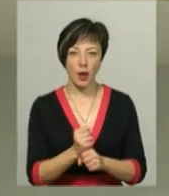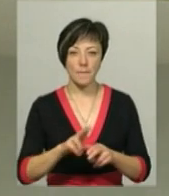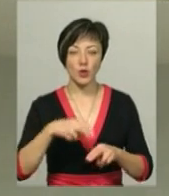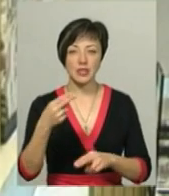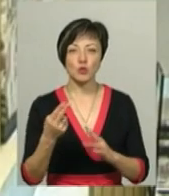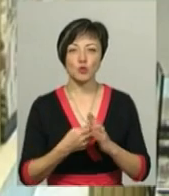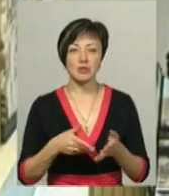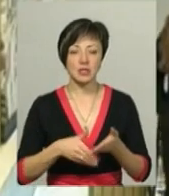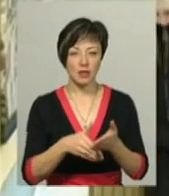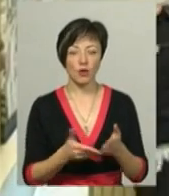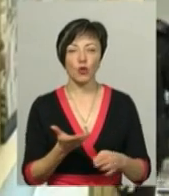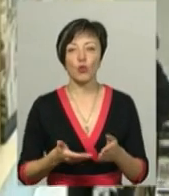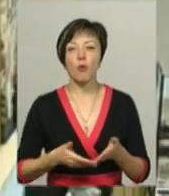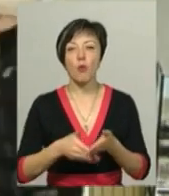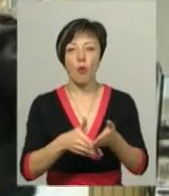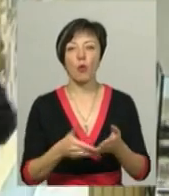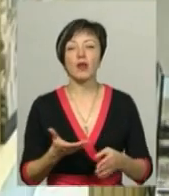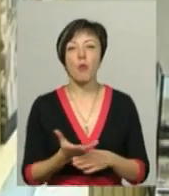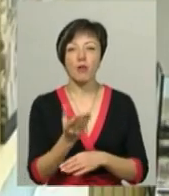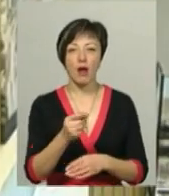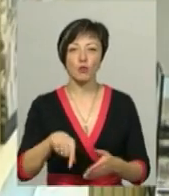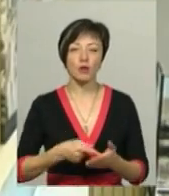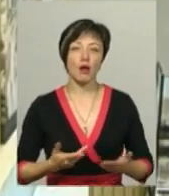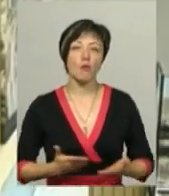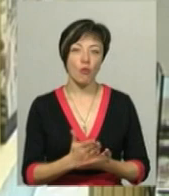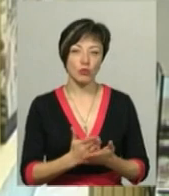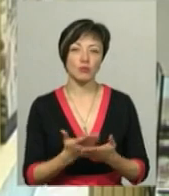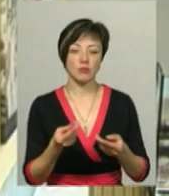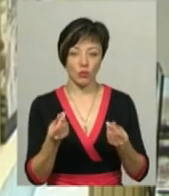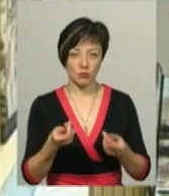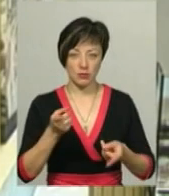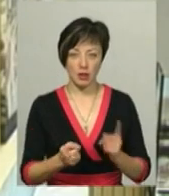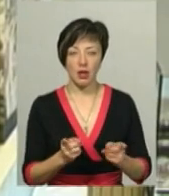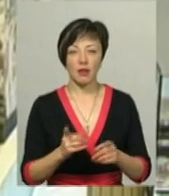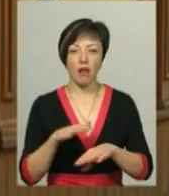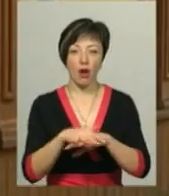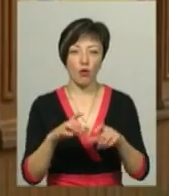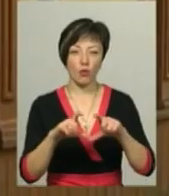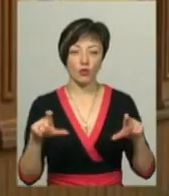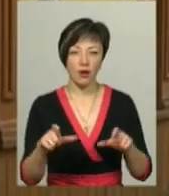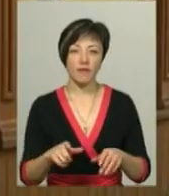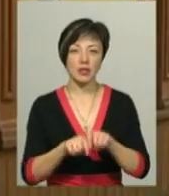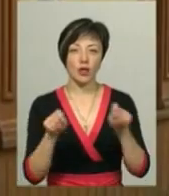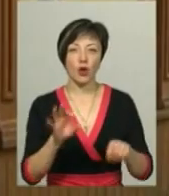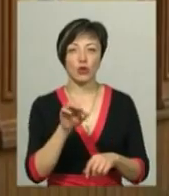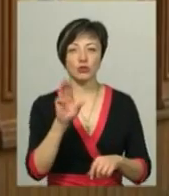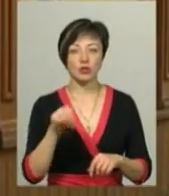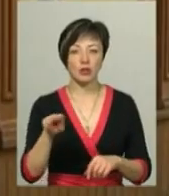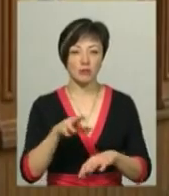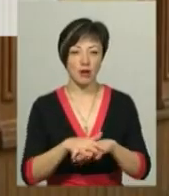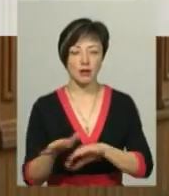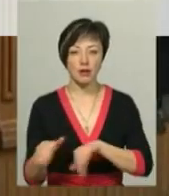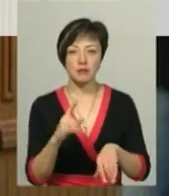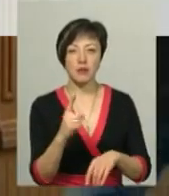субсидій, тобто допомогу на оплату комунальних послуг можна буде отримати живими грошима на рахунок, який відкриють в Ощадбанку. З